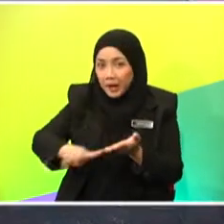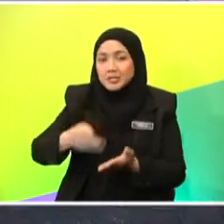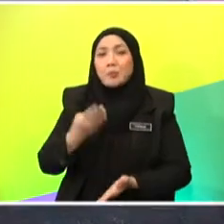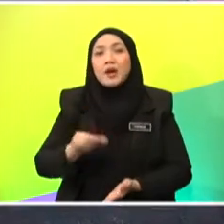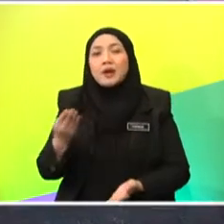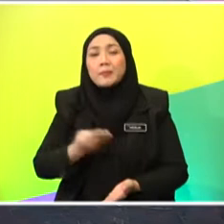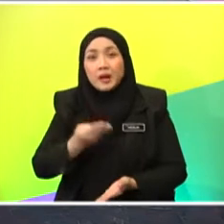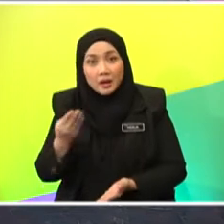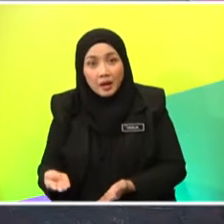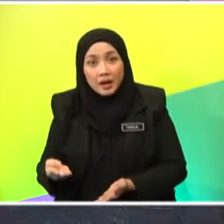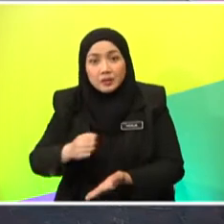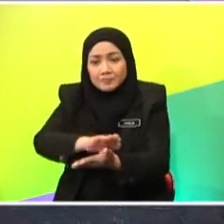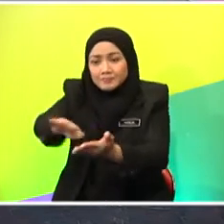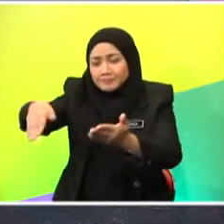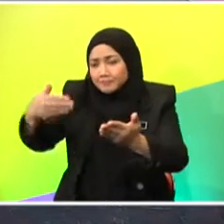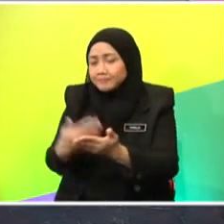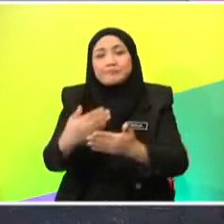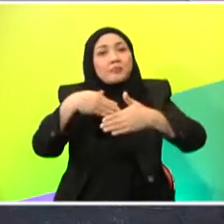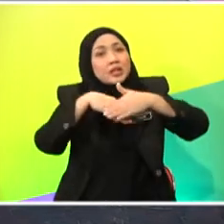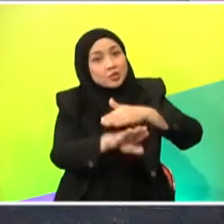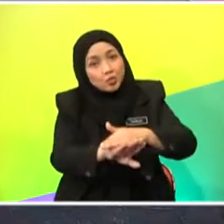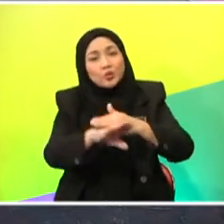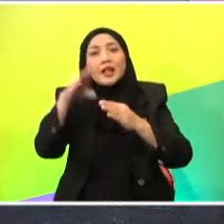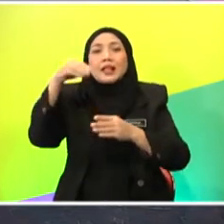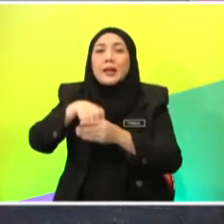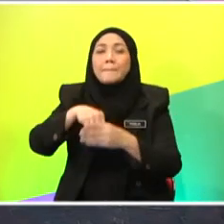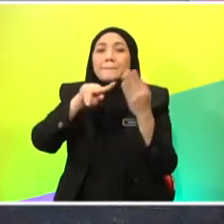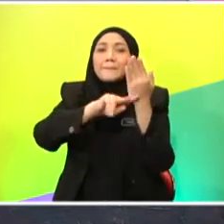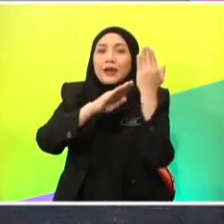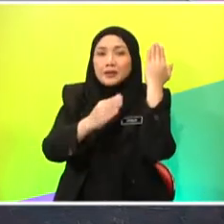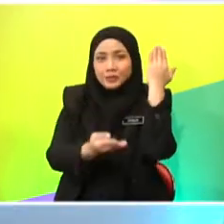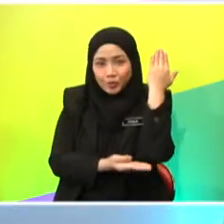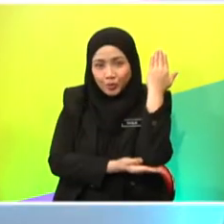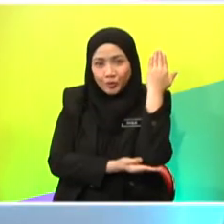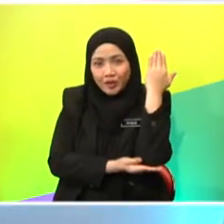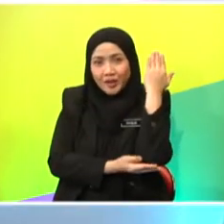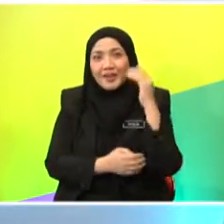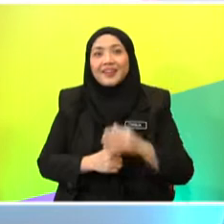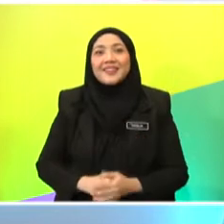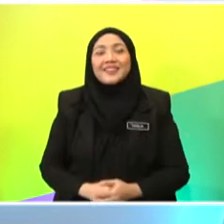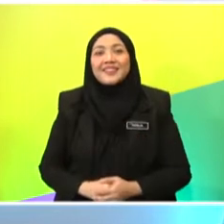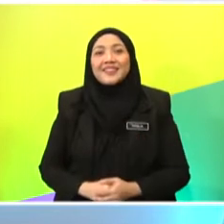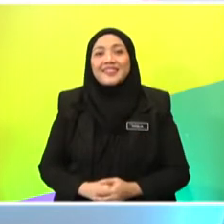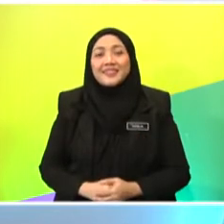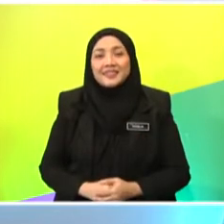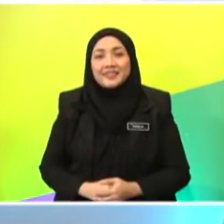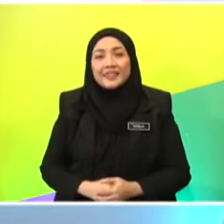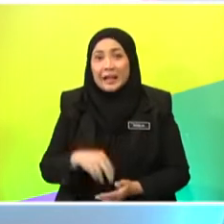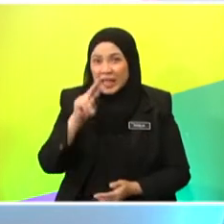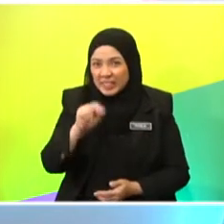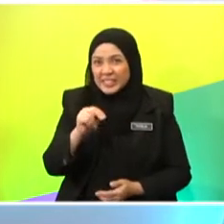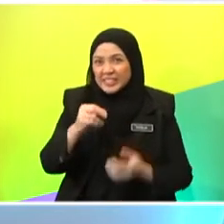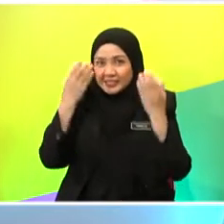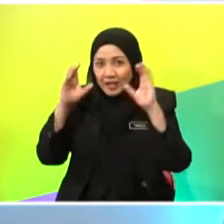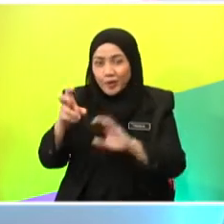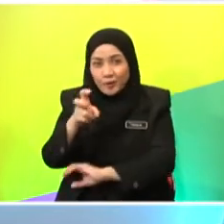macam tuh juga akhirnya sekolah betul itu ke dari baju yang lawan nih Jadi pakai